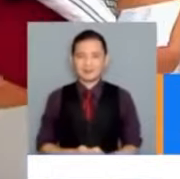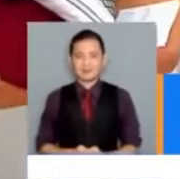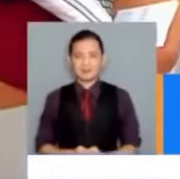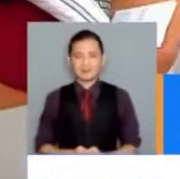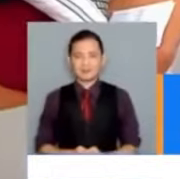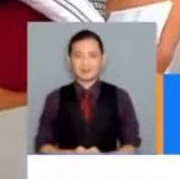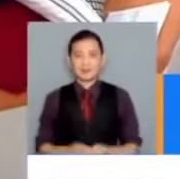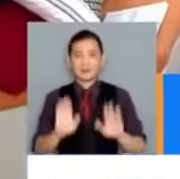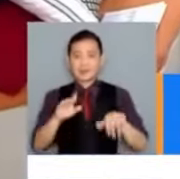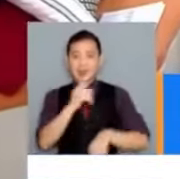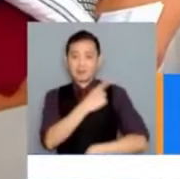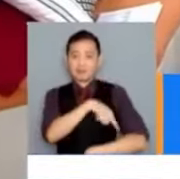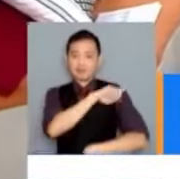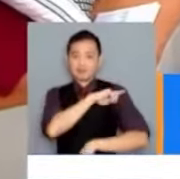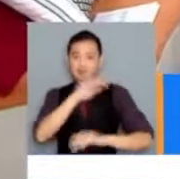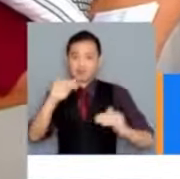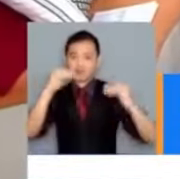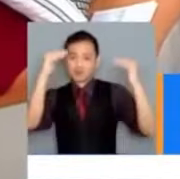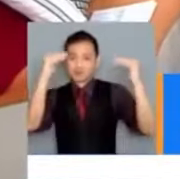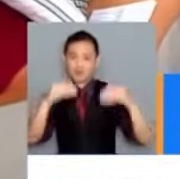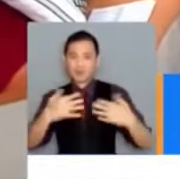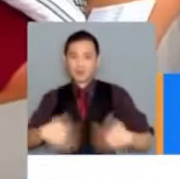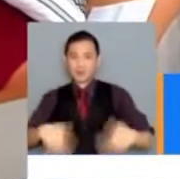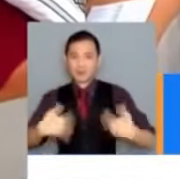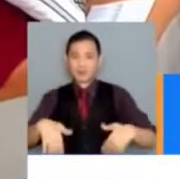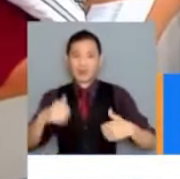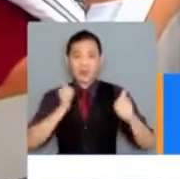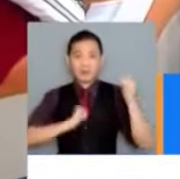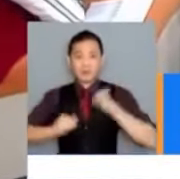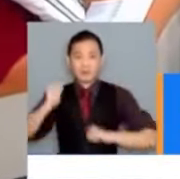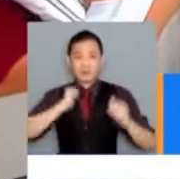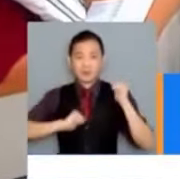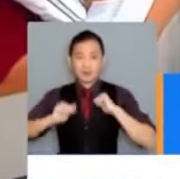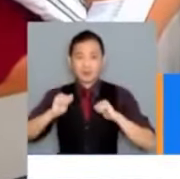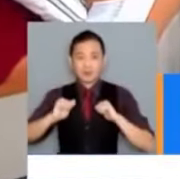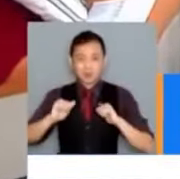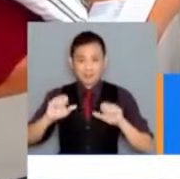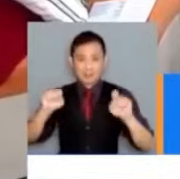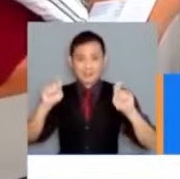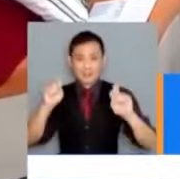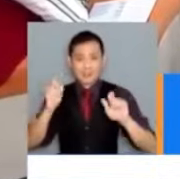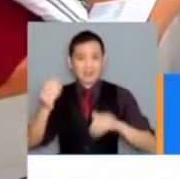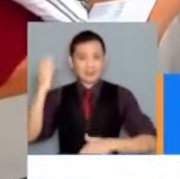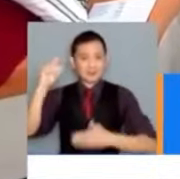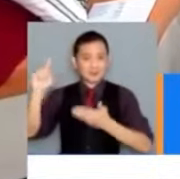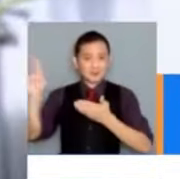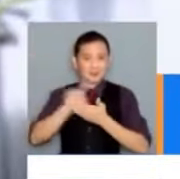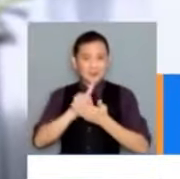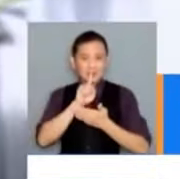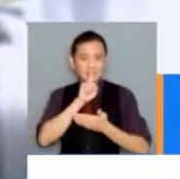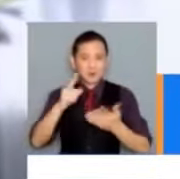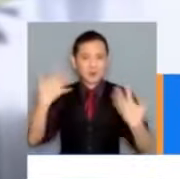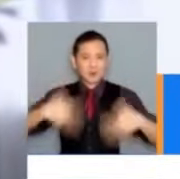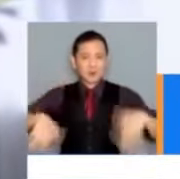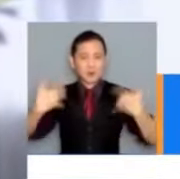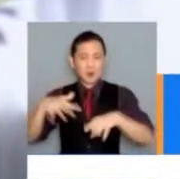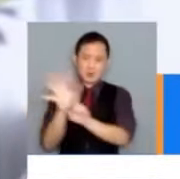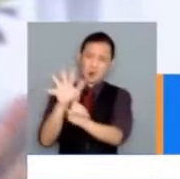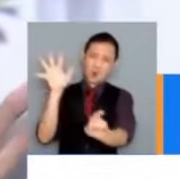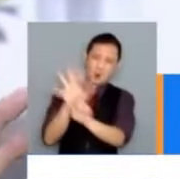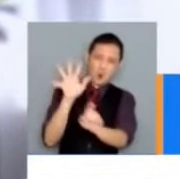energy, napawawa lahat sa opening number nyo nung first day nyo sa GMA at isa Thank na sa you. Trending. Ay, ha? Salamat!